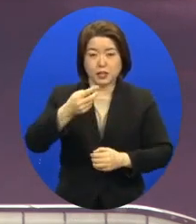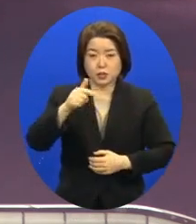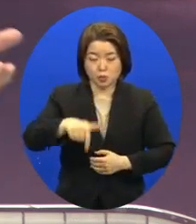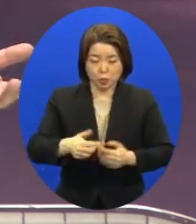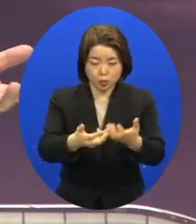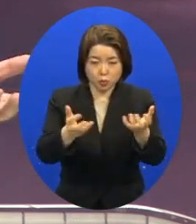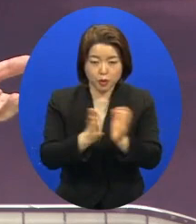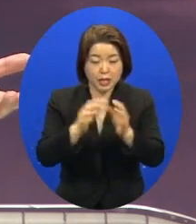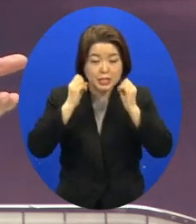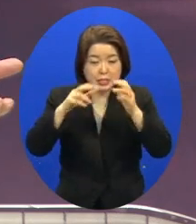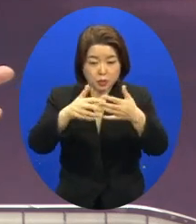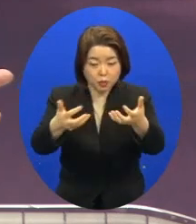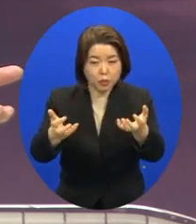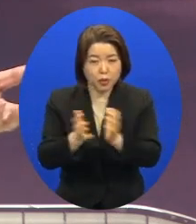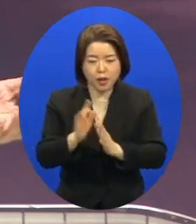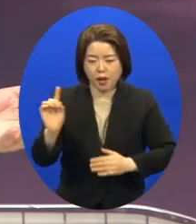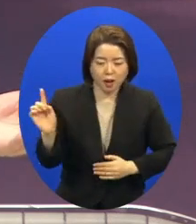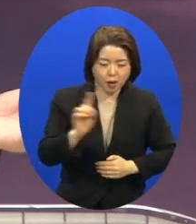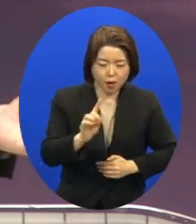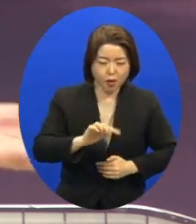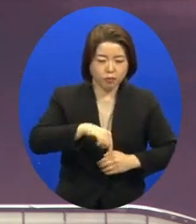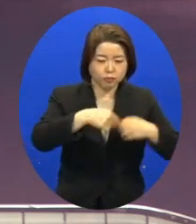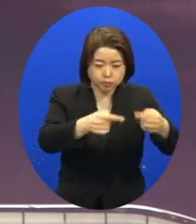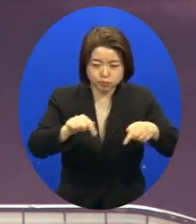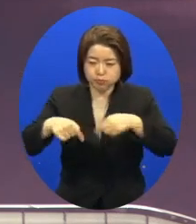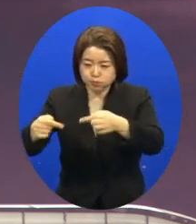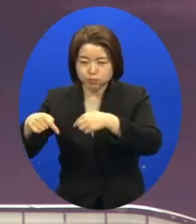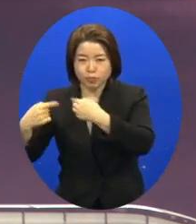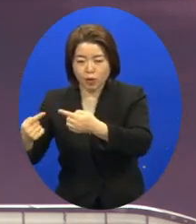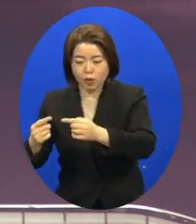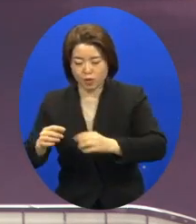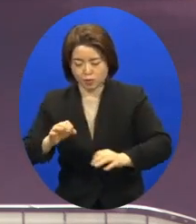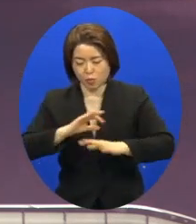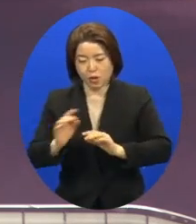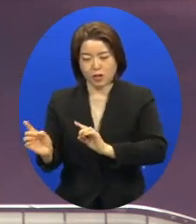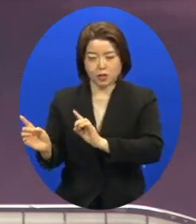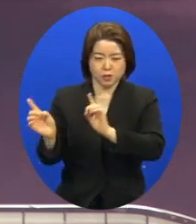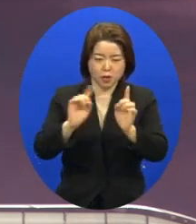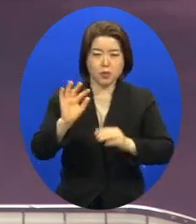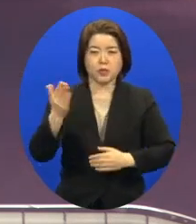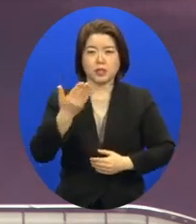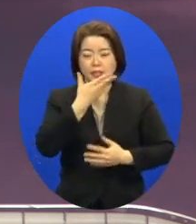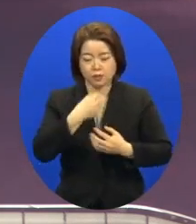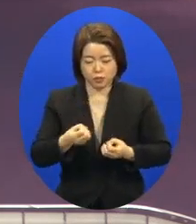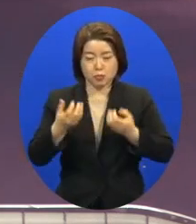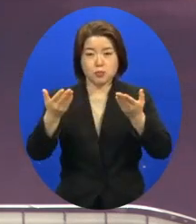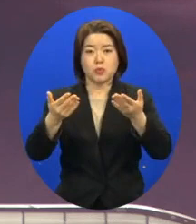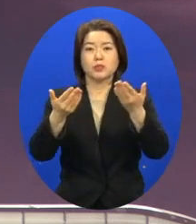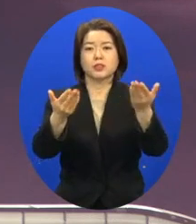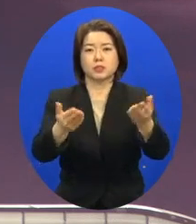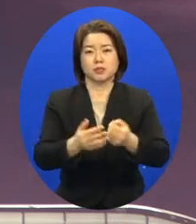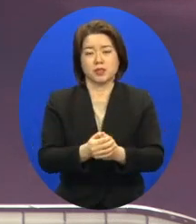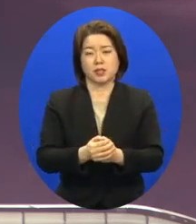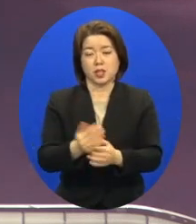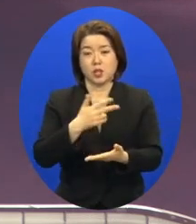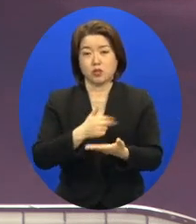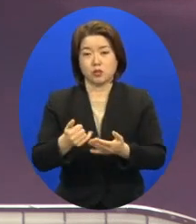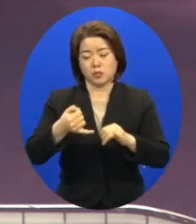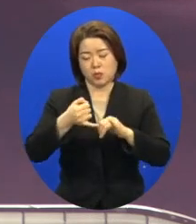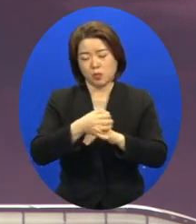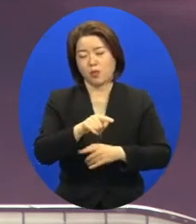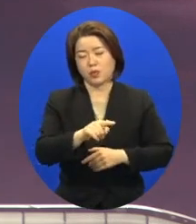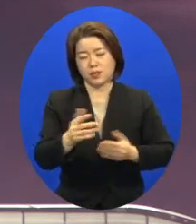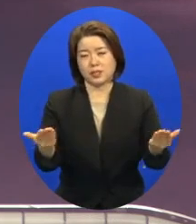선교회나 어느 공동체 안에나 놀랍게 일어나게 되기를 축복합니다. 주님은 반드시 그 일을 이루실